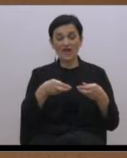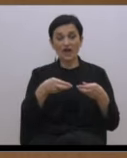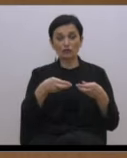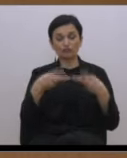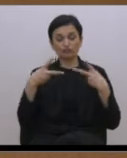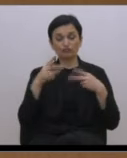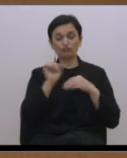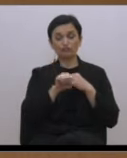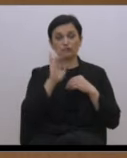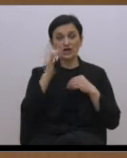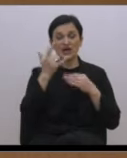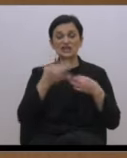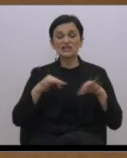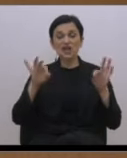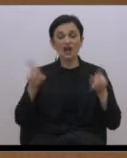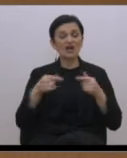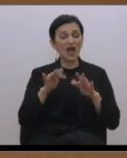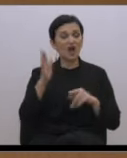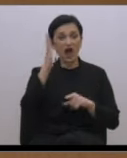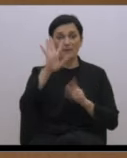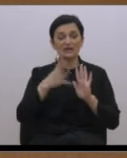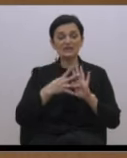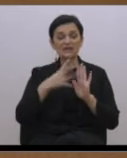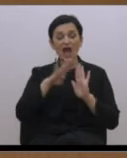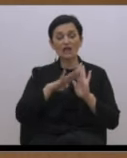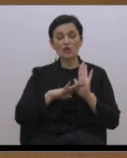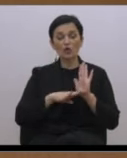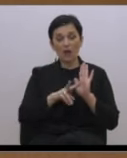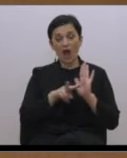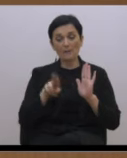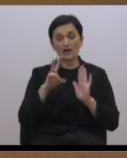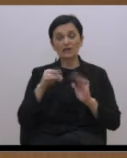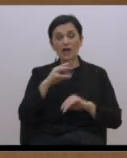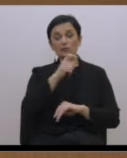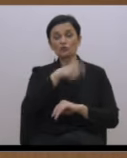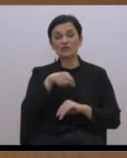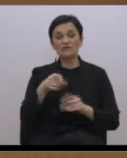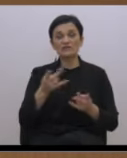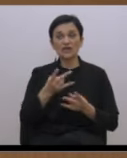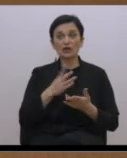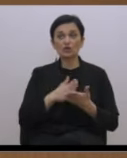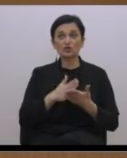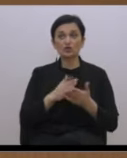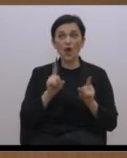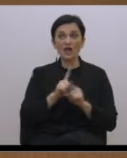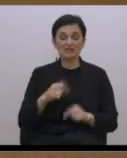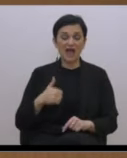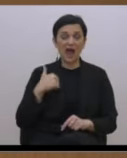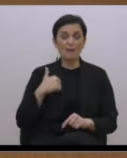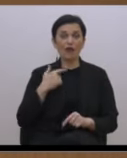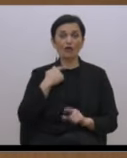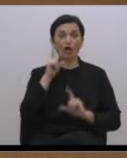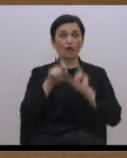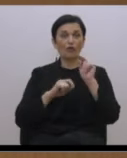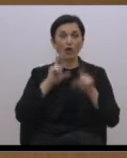რომ დემოკრატიის განხორციელებას არ აპირებთ და არც ხარ რეკომენდაციის, რომელიც ანალოგიურად ნატოში წევრობისთვის არის საჭირო და ესე ამაყათრო ყოყლოჩინებთ, რომ